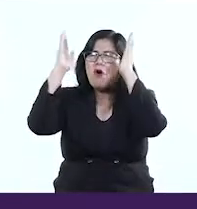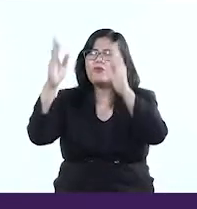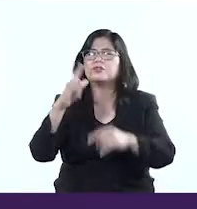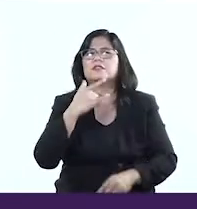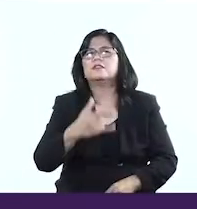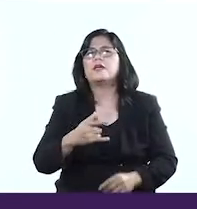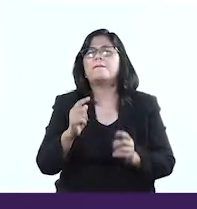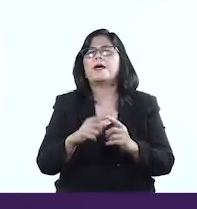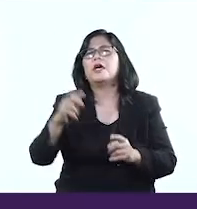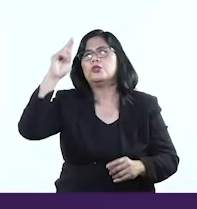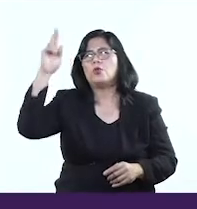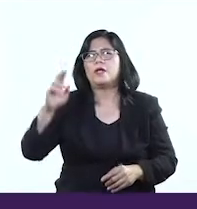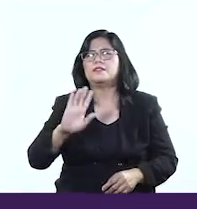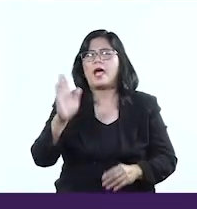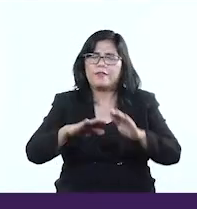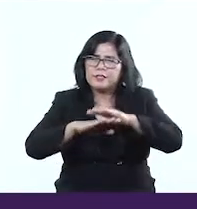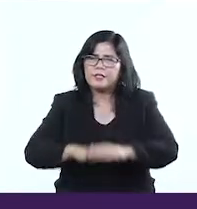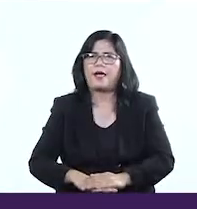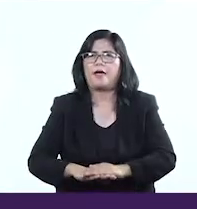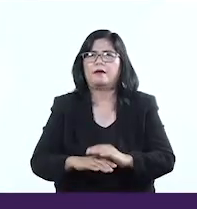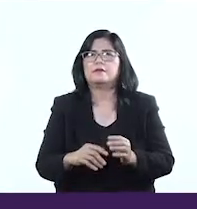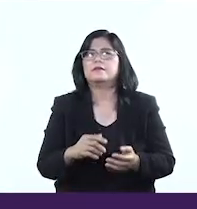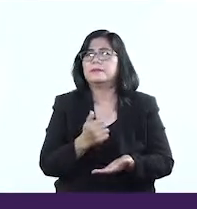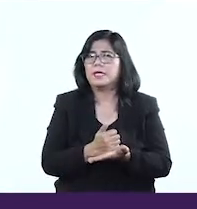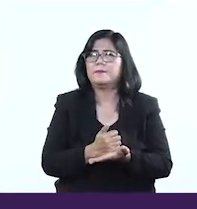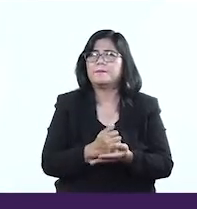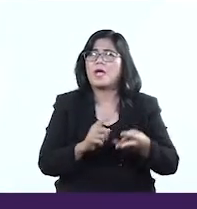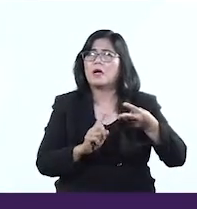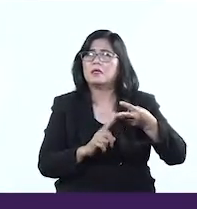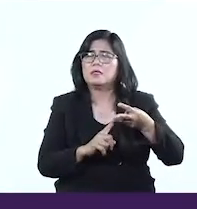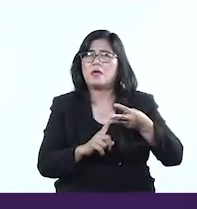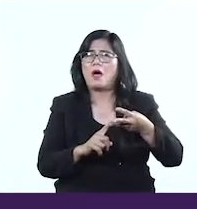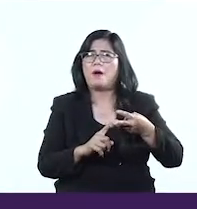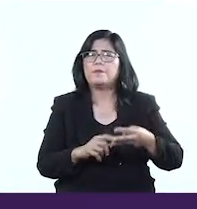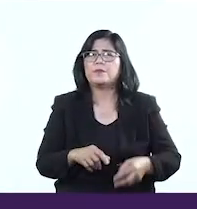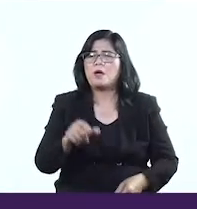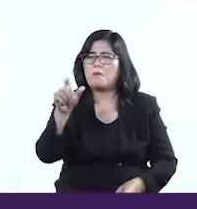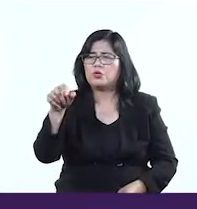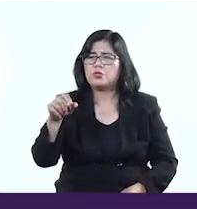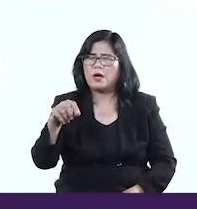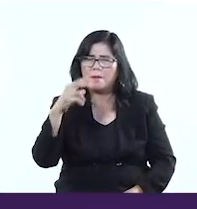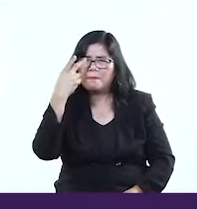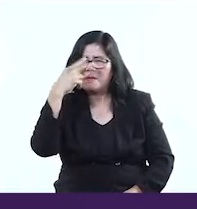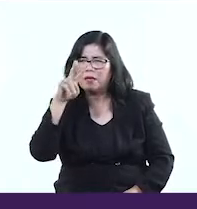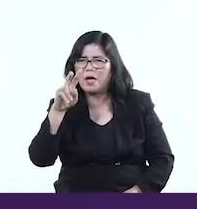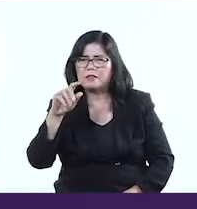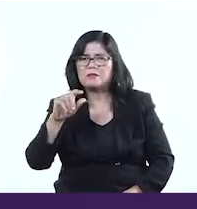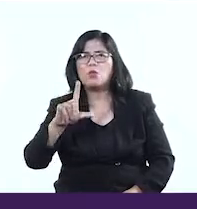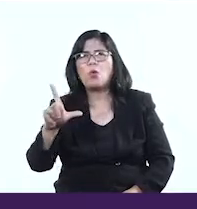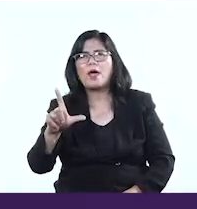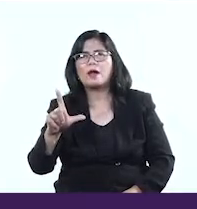sendiri hal yang ketika Karena manusia menit kulit luarnya Ma kita harus siap menghadapi